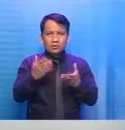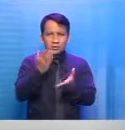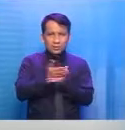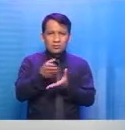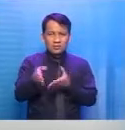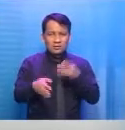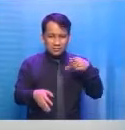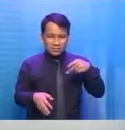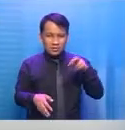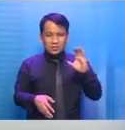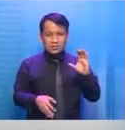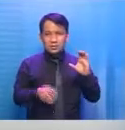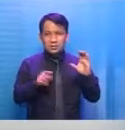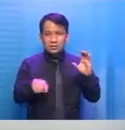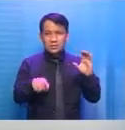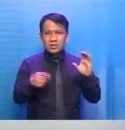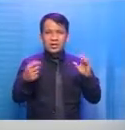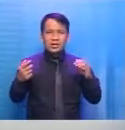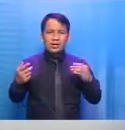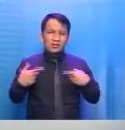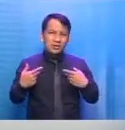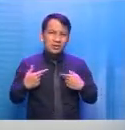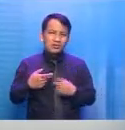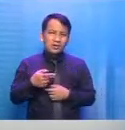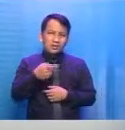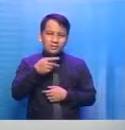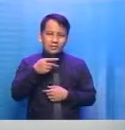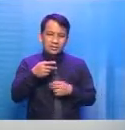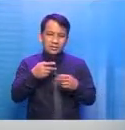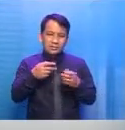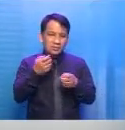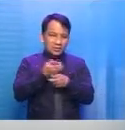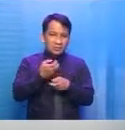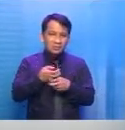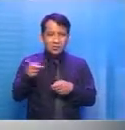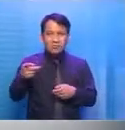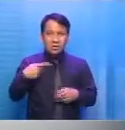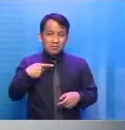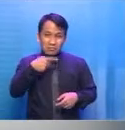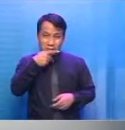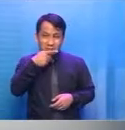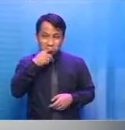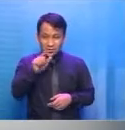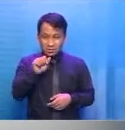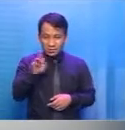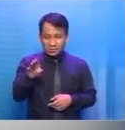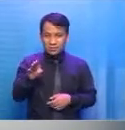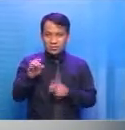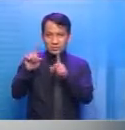na mga private laboratories na they can give you the result in